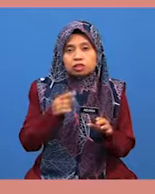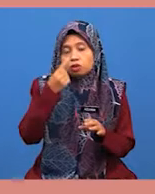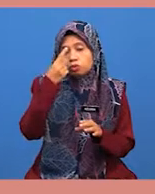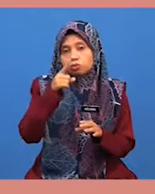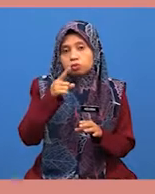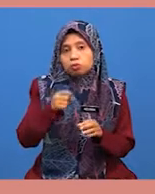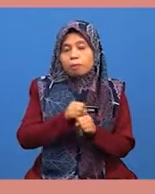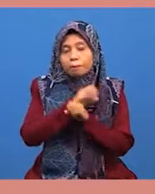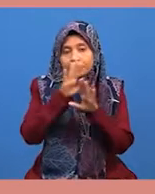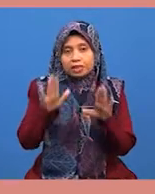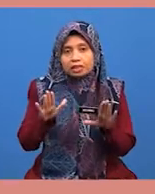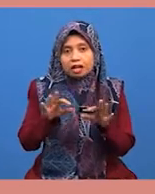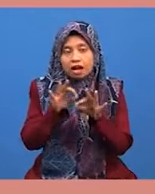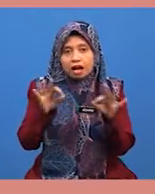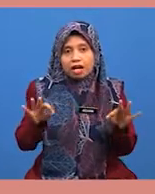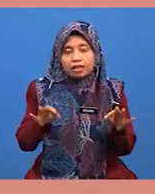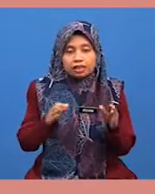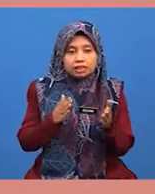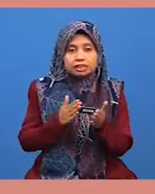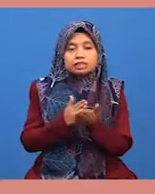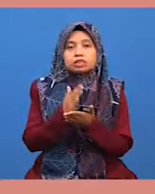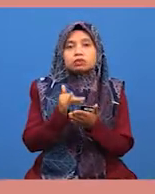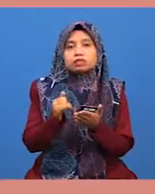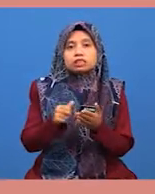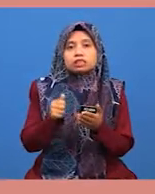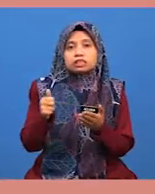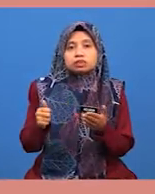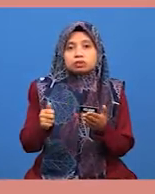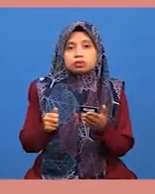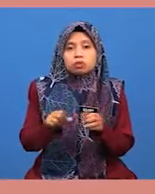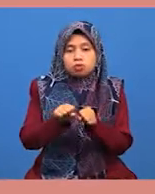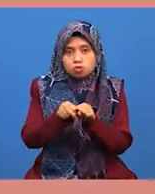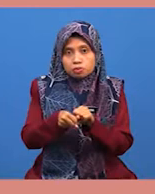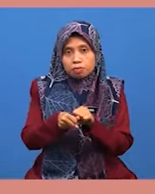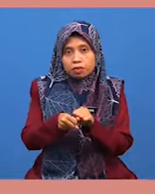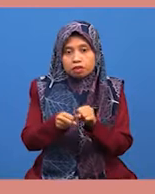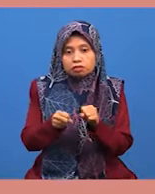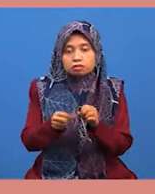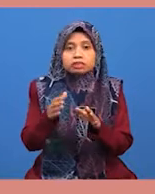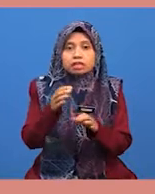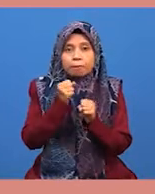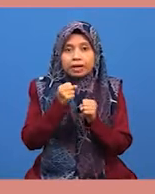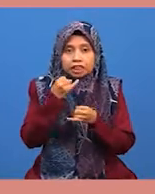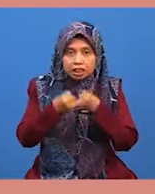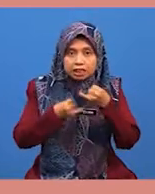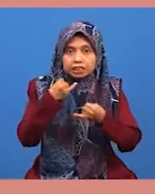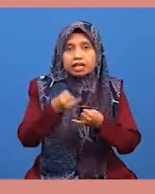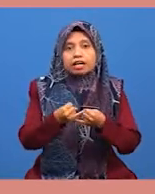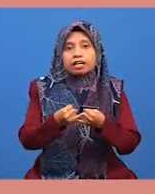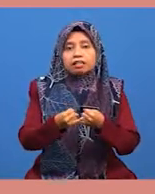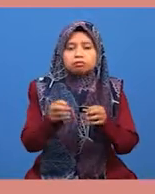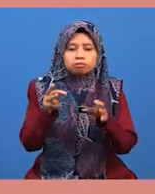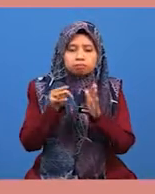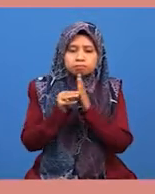Untuk menerangkan ayat seterusnya, iaitu supaya beroleh kejayaan.